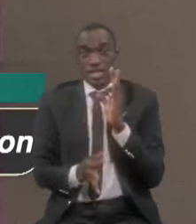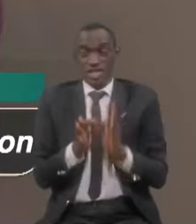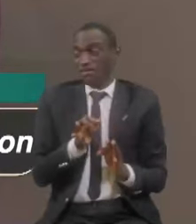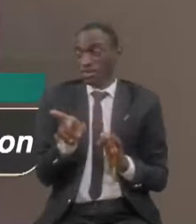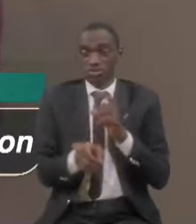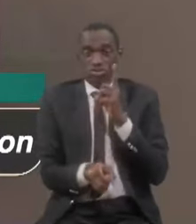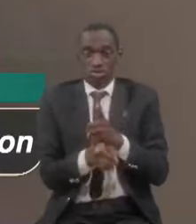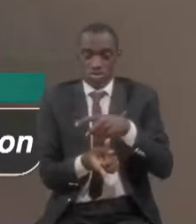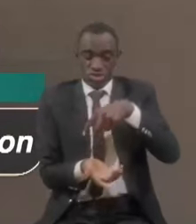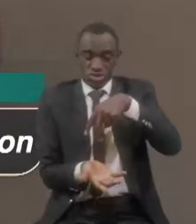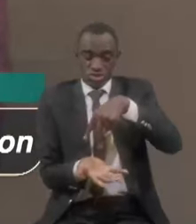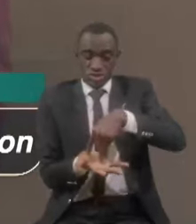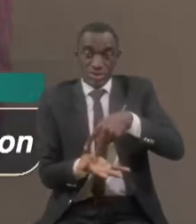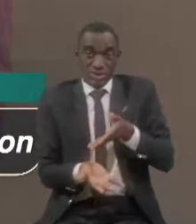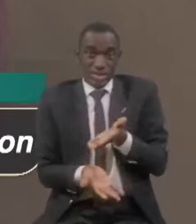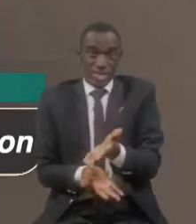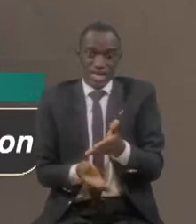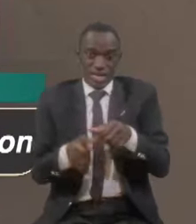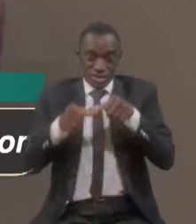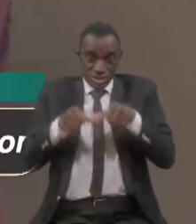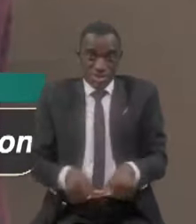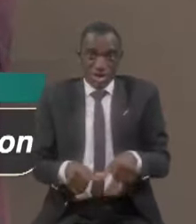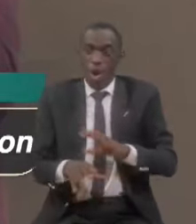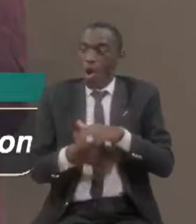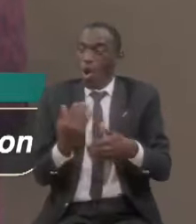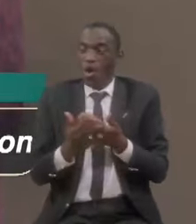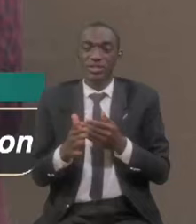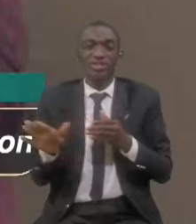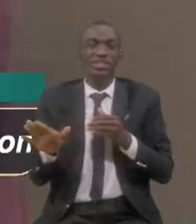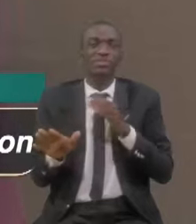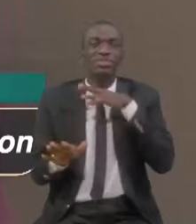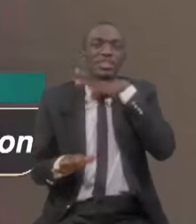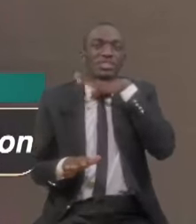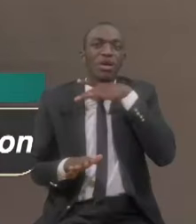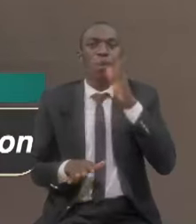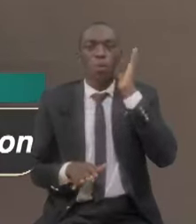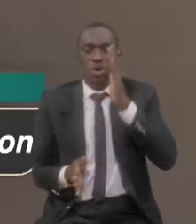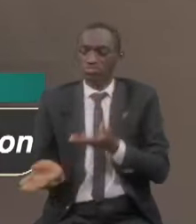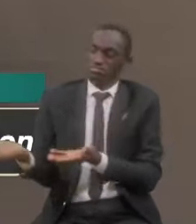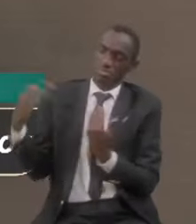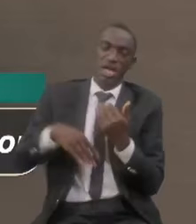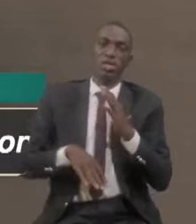sans être piégé par la corruption. S'il évoluait, la corruption allait se répandre sur lui. Mais